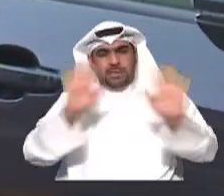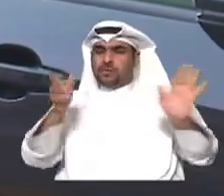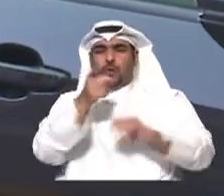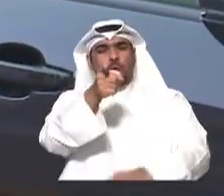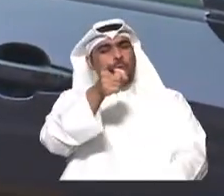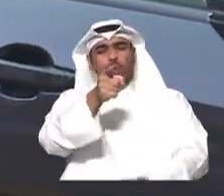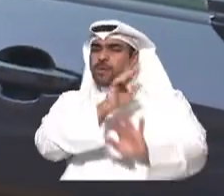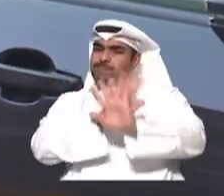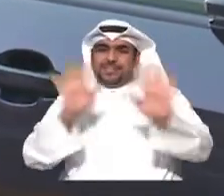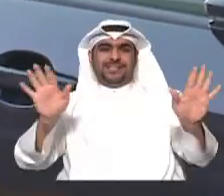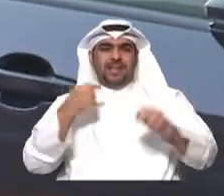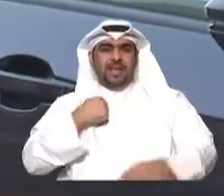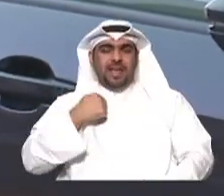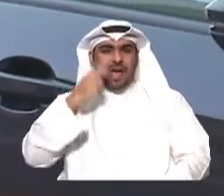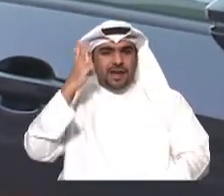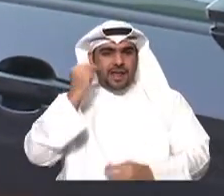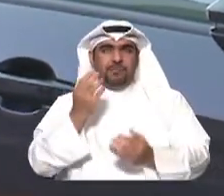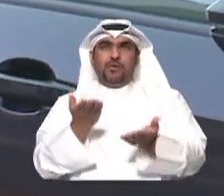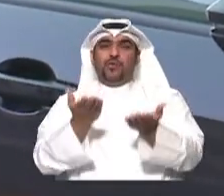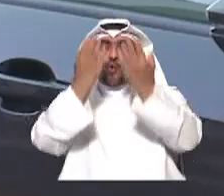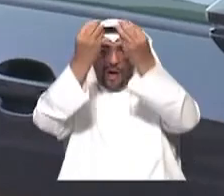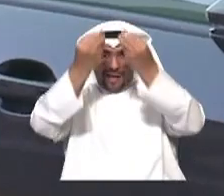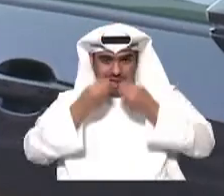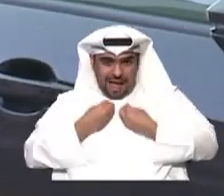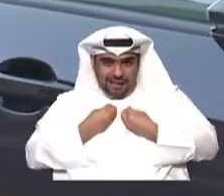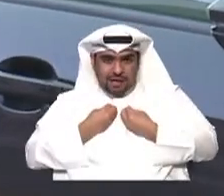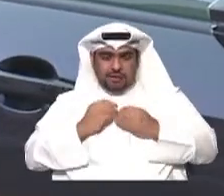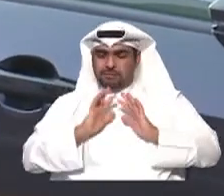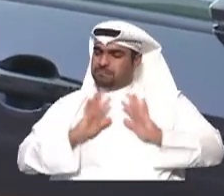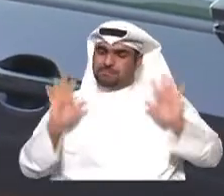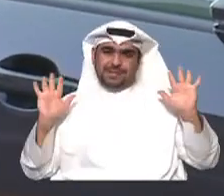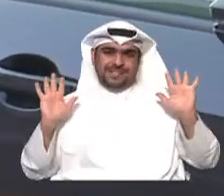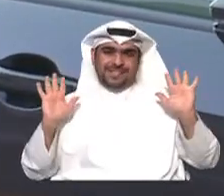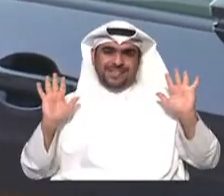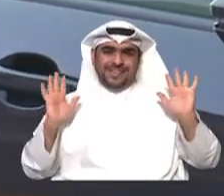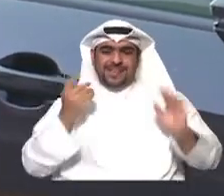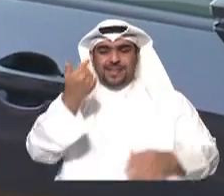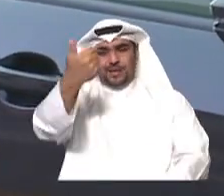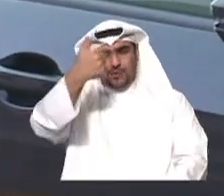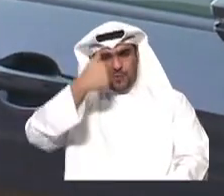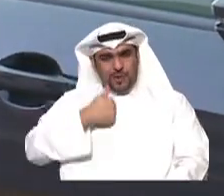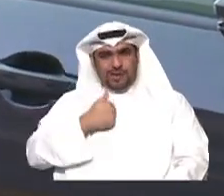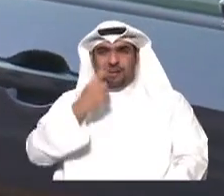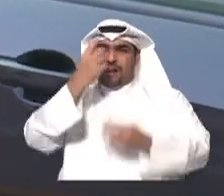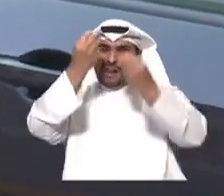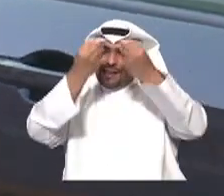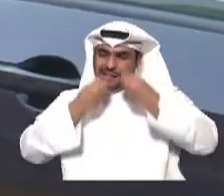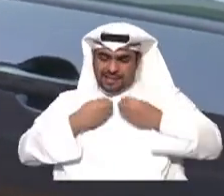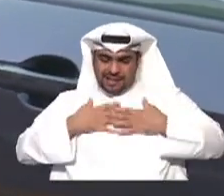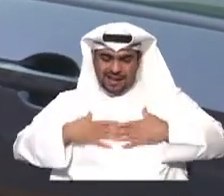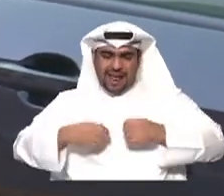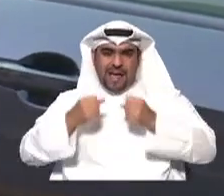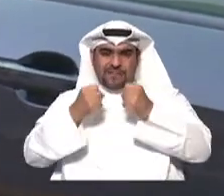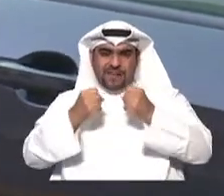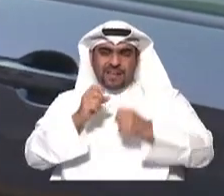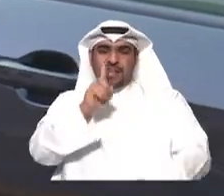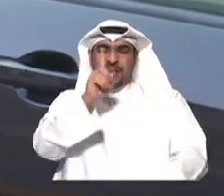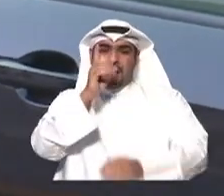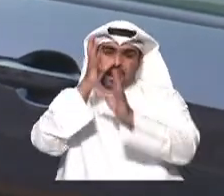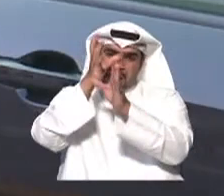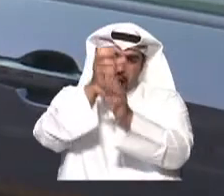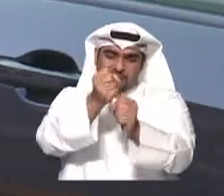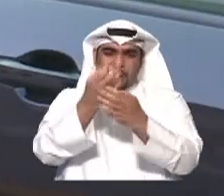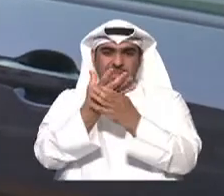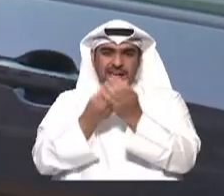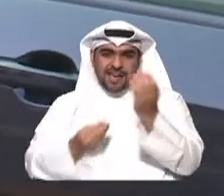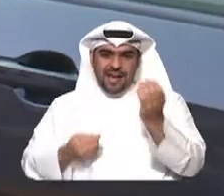من عندها من الإنسان يقول لك الله يعطيك العافية، والله يخليكم إن شاء الله ويخلي عيالكم، يعني شغلات هذه صراحة حنا نخجل من